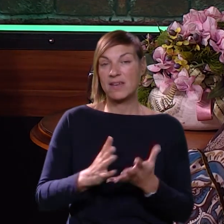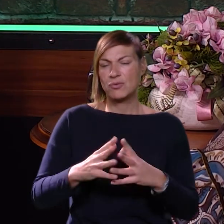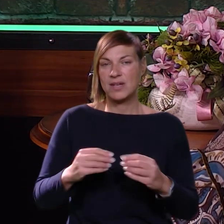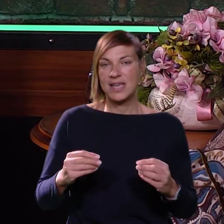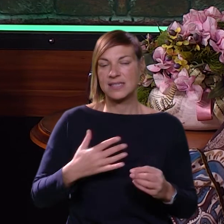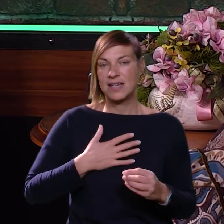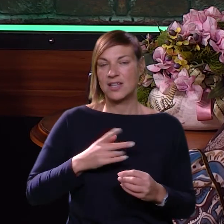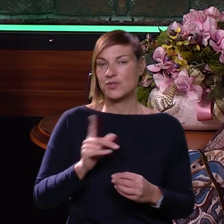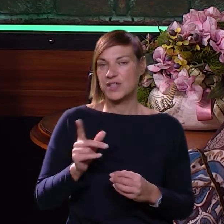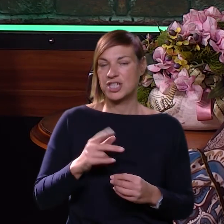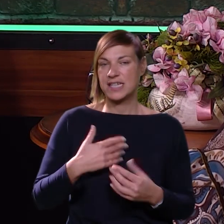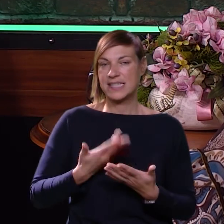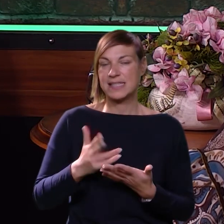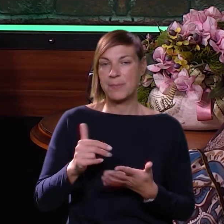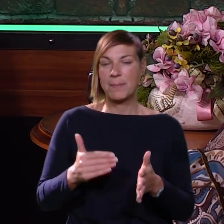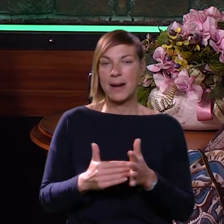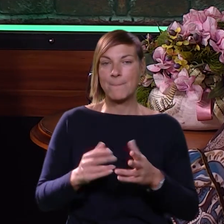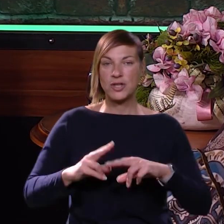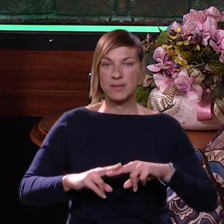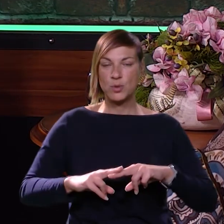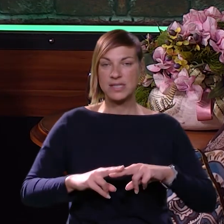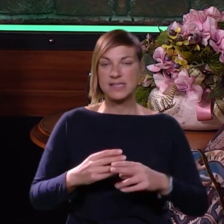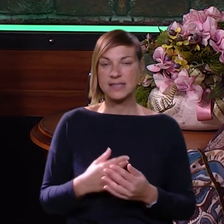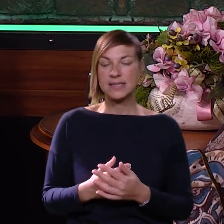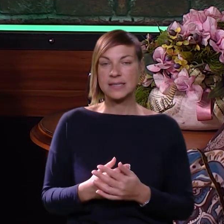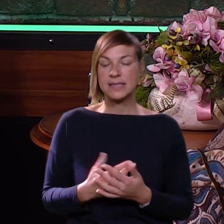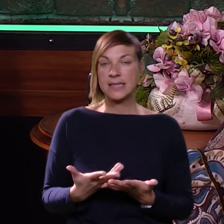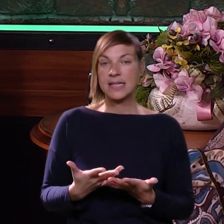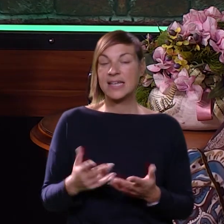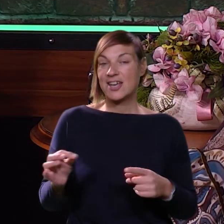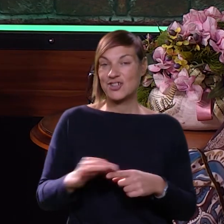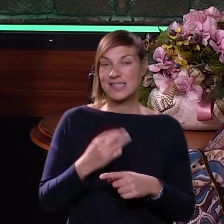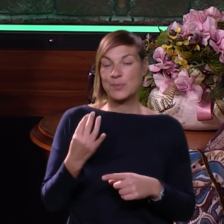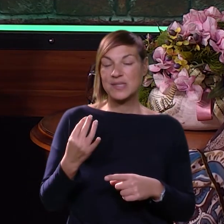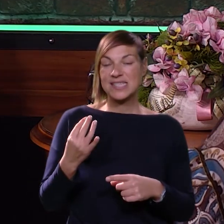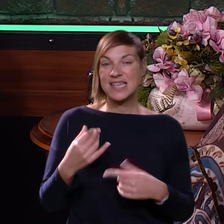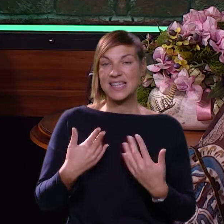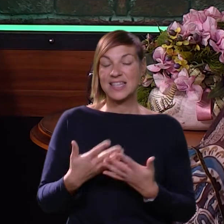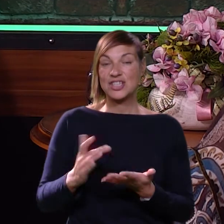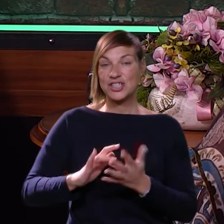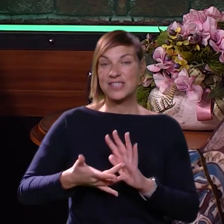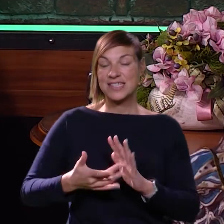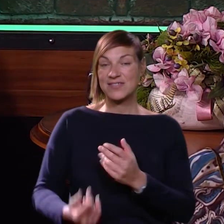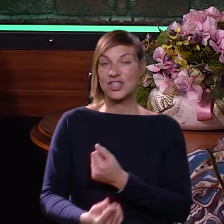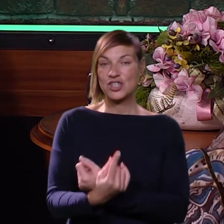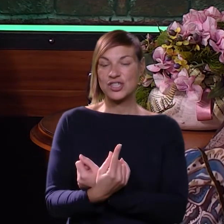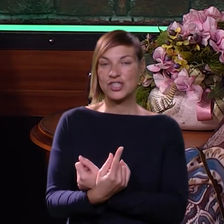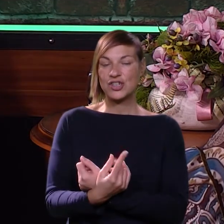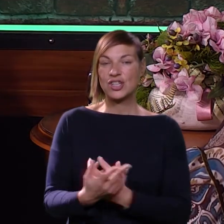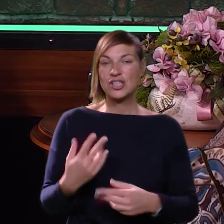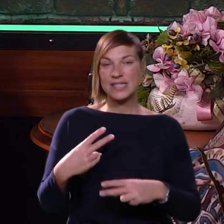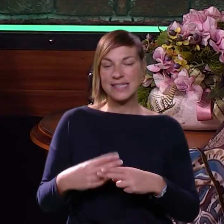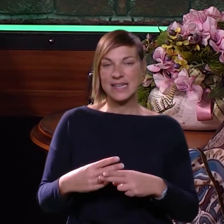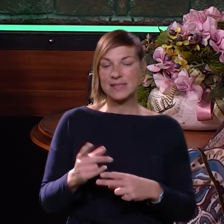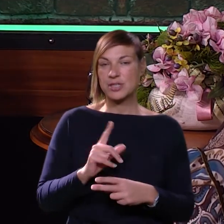to nestalo, ja tu više nisam imala potrebu ostati. I jako sam sretna što u stvari se to sve tako izdogađa, što